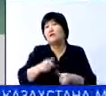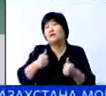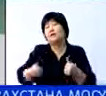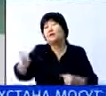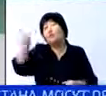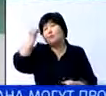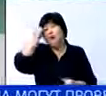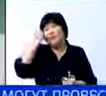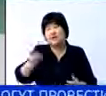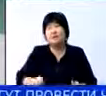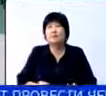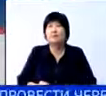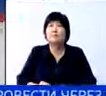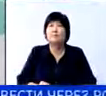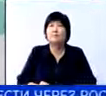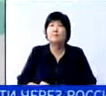памяти.